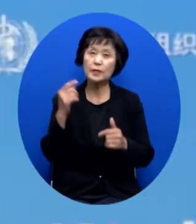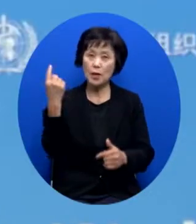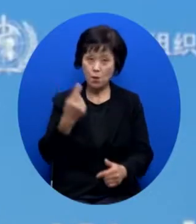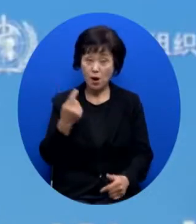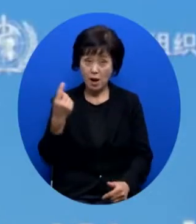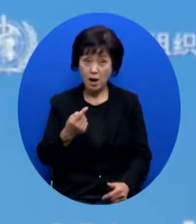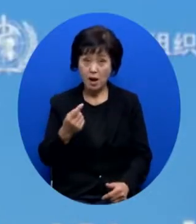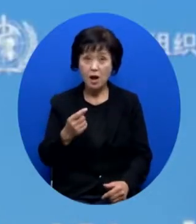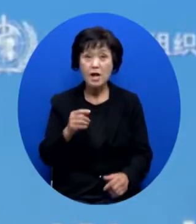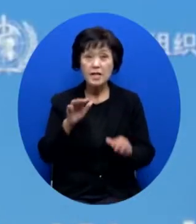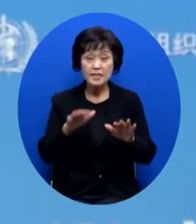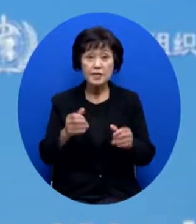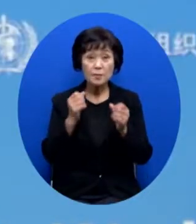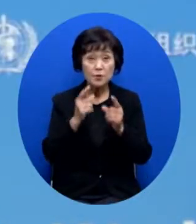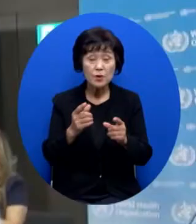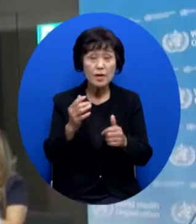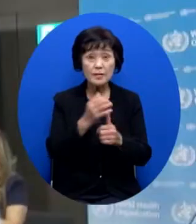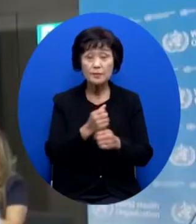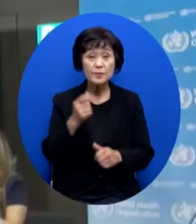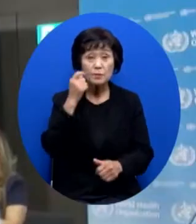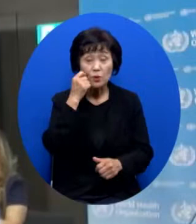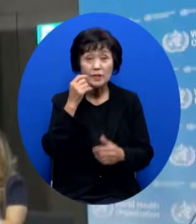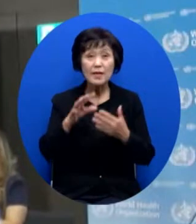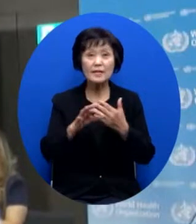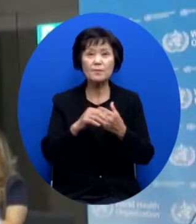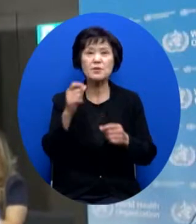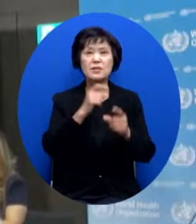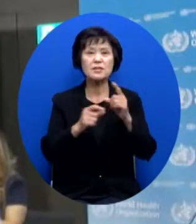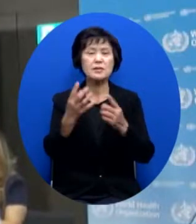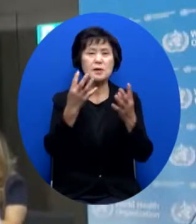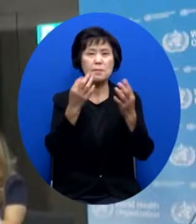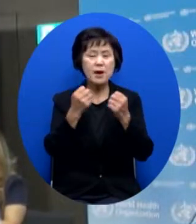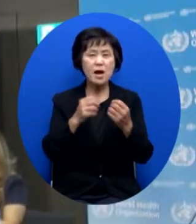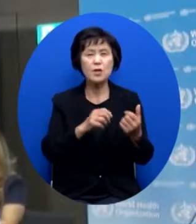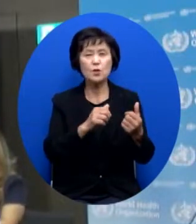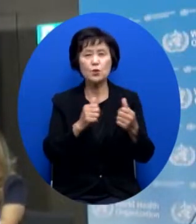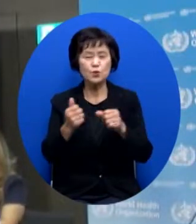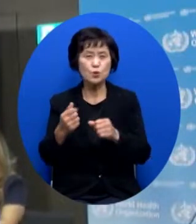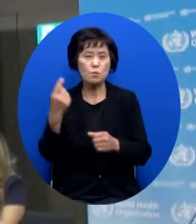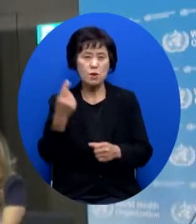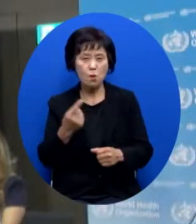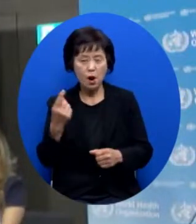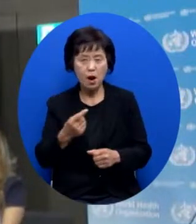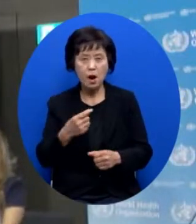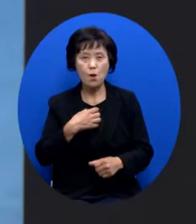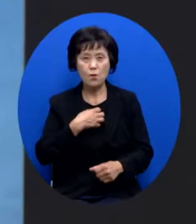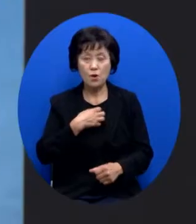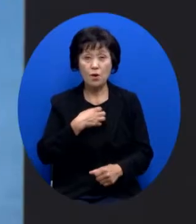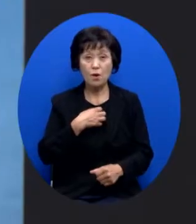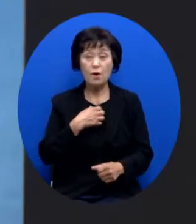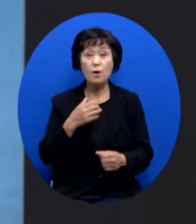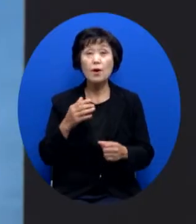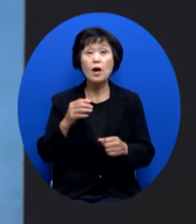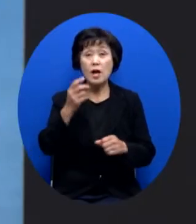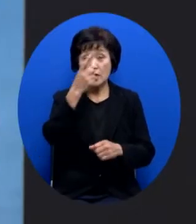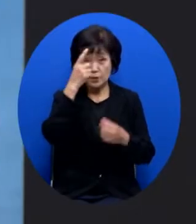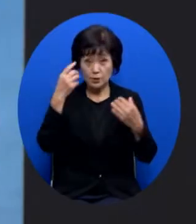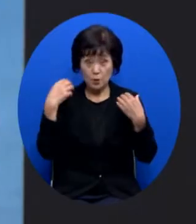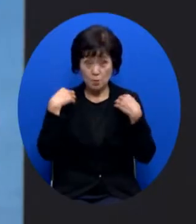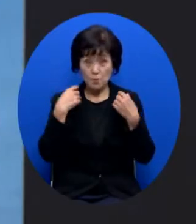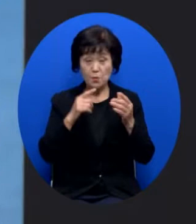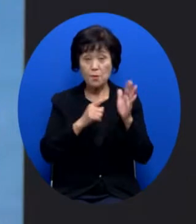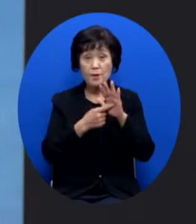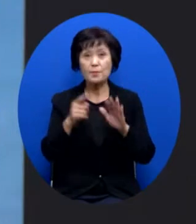기회를 잡지 못한다면 더 많은 변이와 죽음, 불확실성을 마주할 것이라고 강조했습니다. 우리 정부도 일상적인